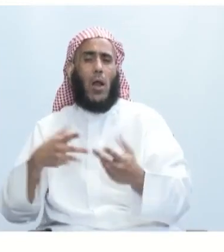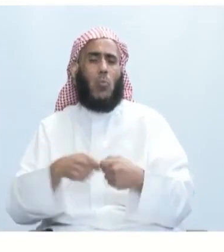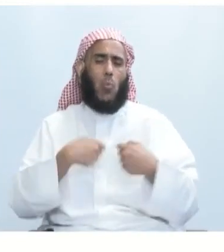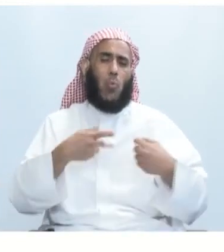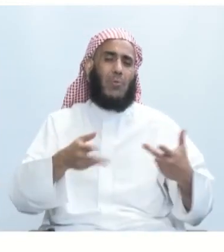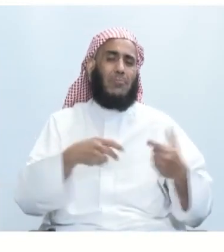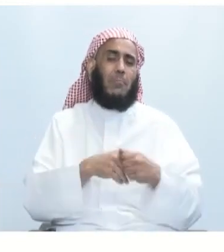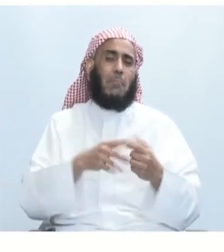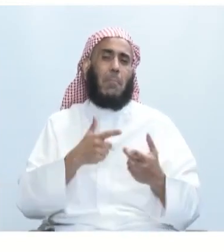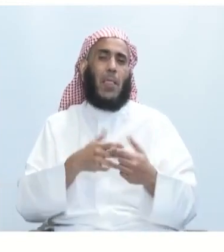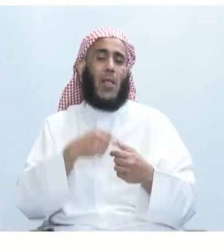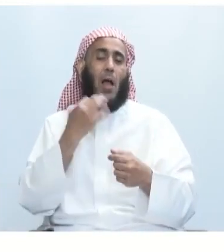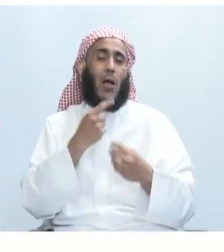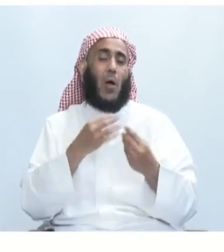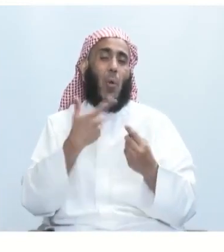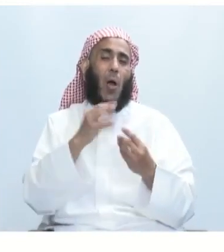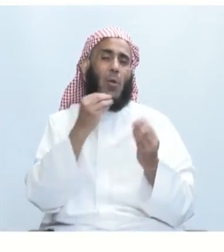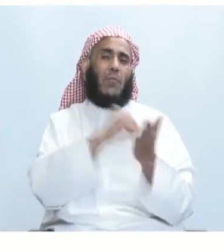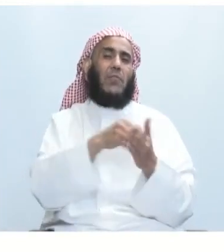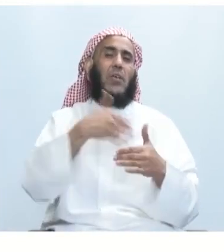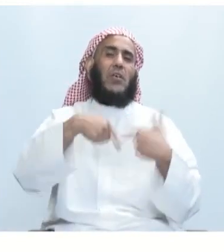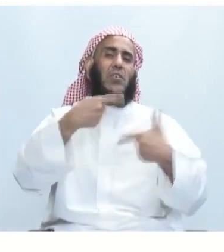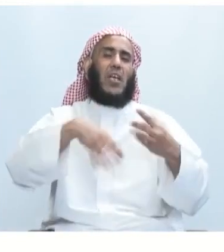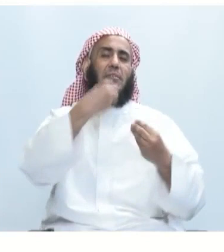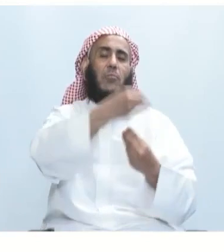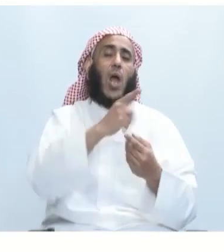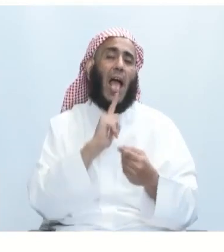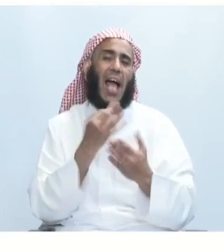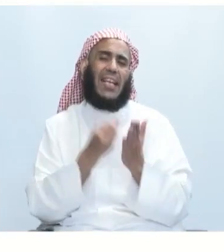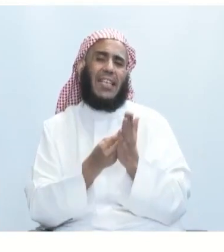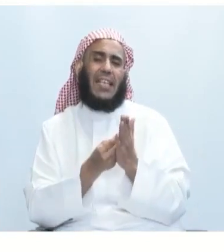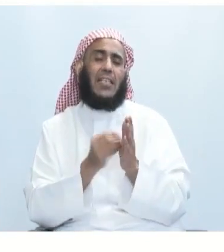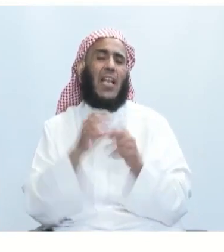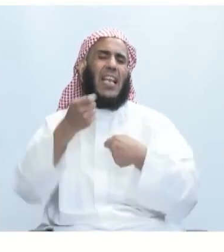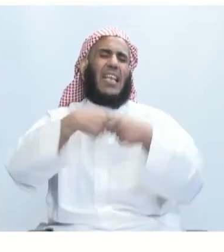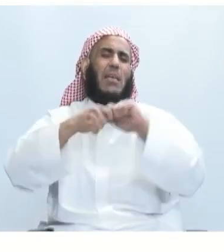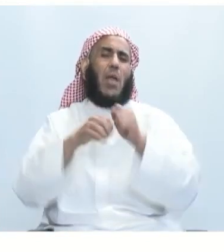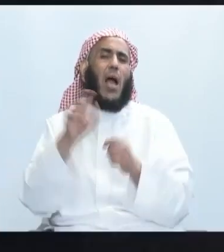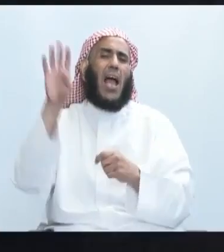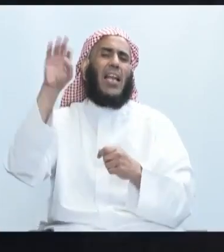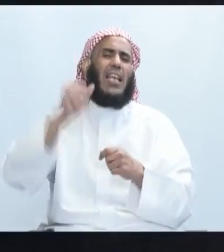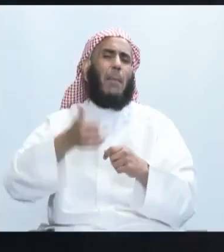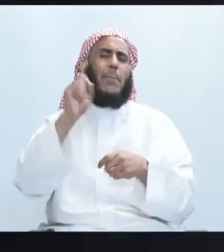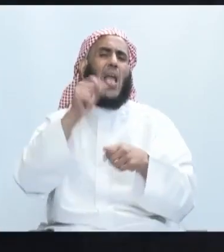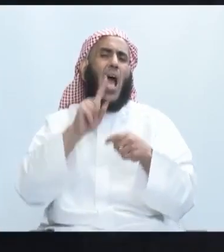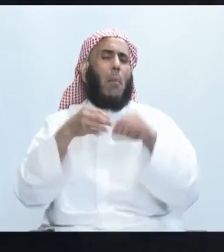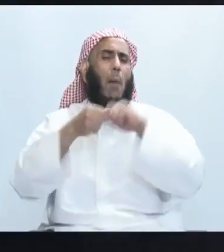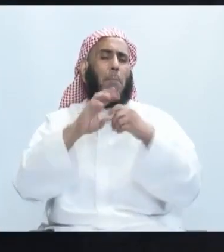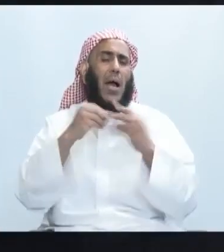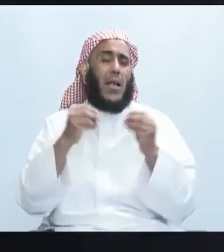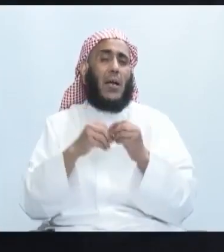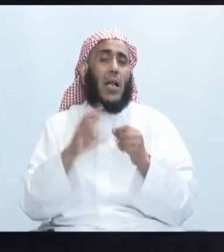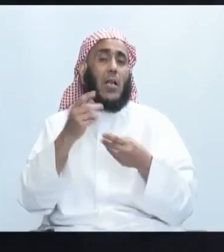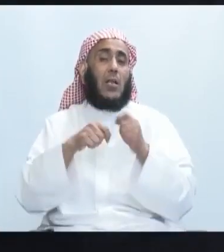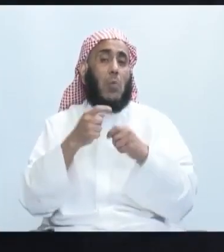اذا حملوا الكلام اليك في قرطاسي هنا الحديث عن الكيمياء ما معنى الكيمياء هنا في هذا النص المناه